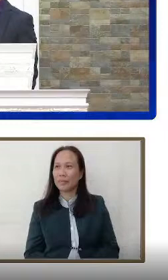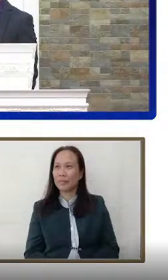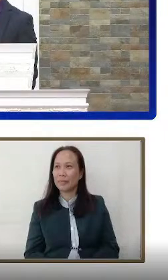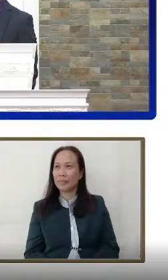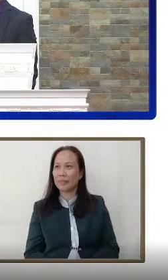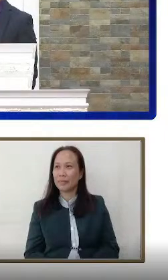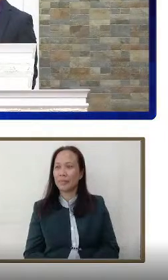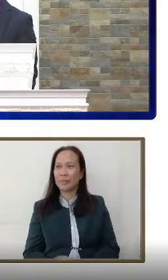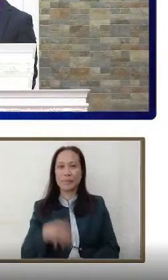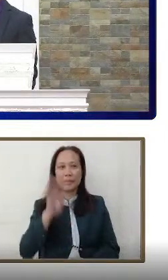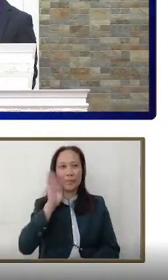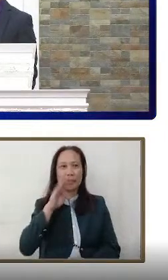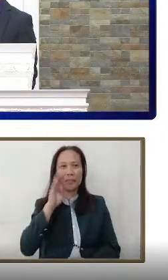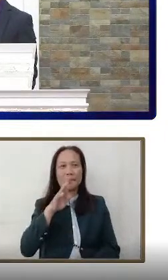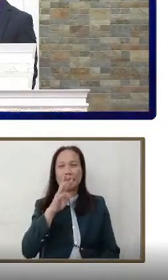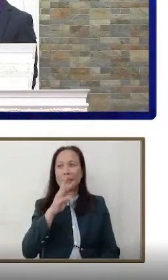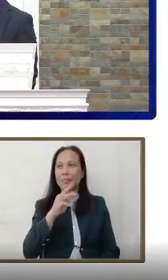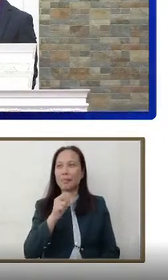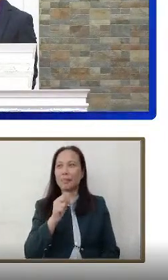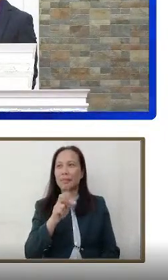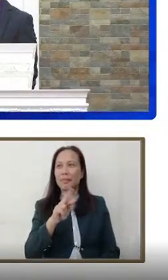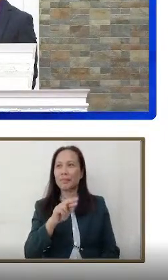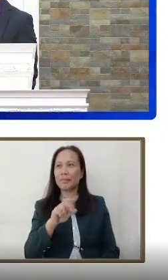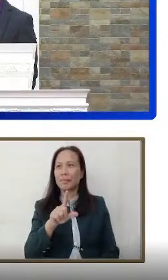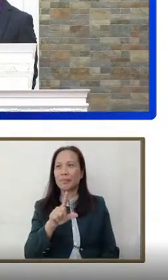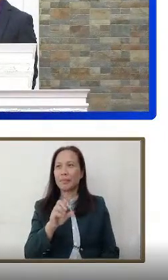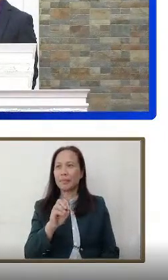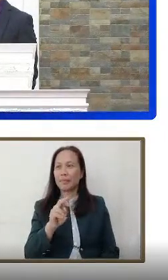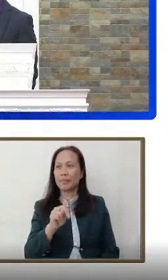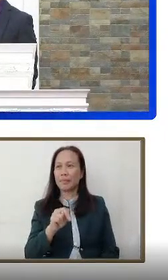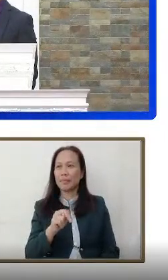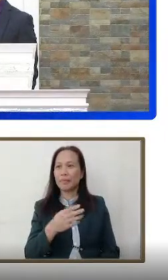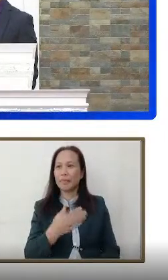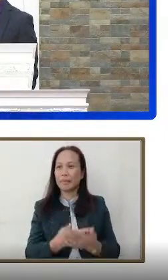Bro Marlon, magandang gabi.